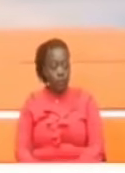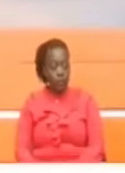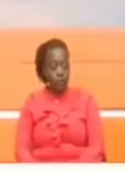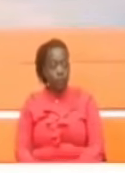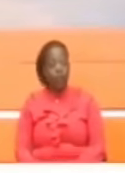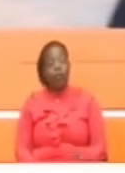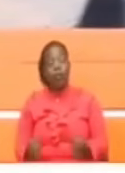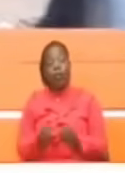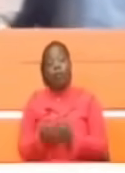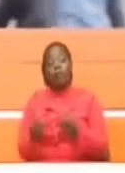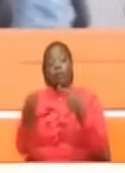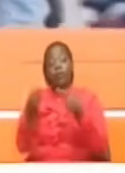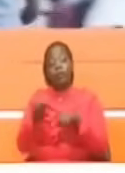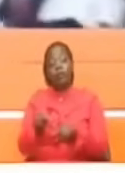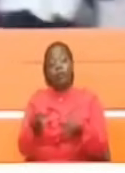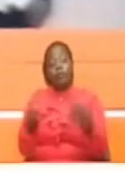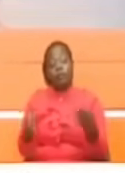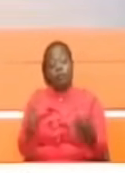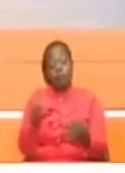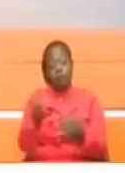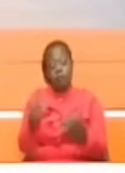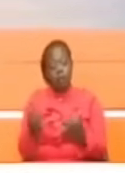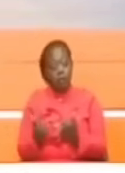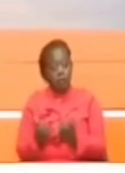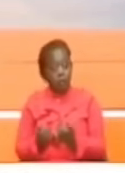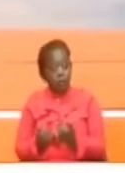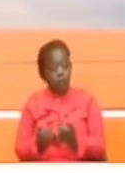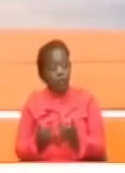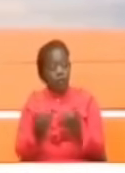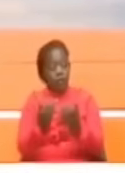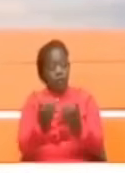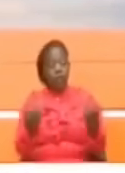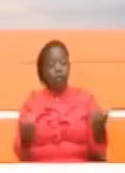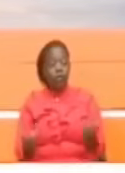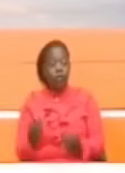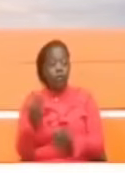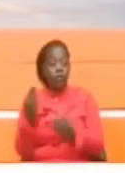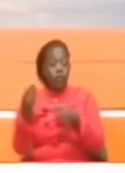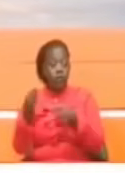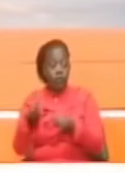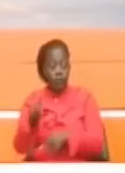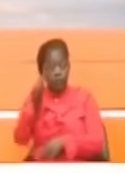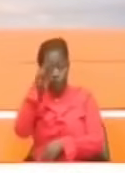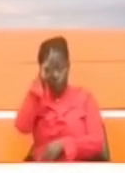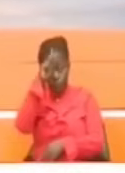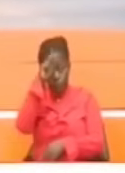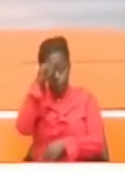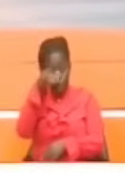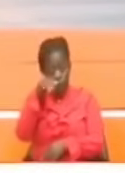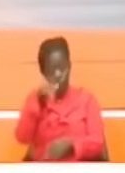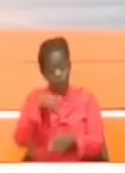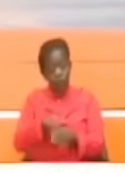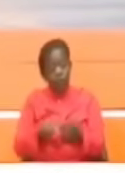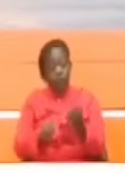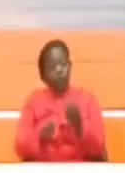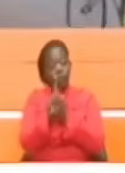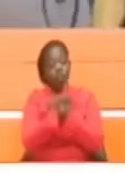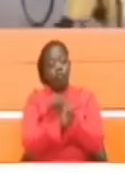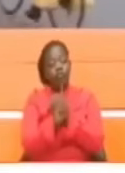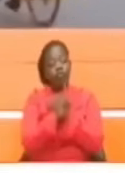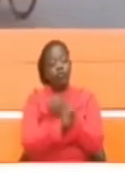Kabenja akatuzika abagambe byalanga keefa mukyala we n'abaana be babiri kabadde ku kyalo Palojoko mu kibuga eky'Ohima ku lule